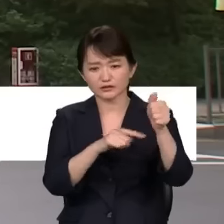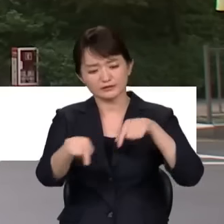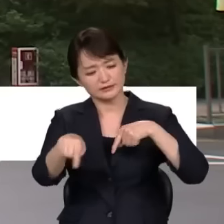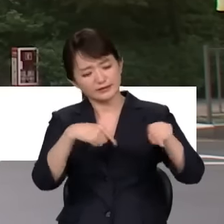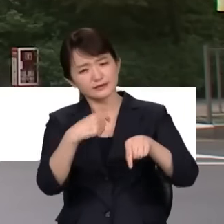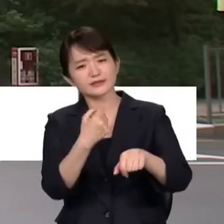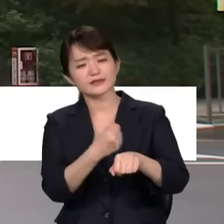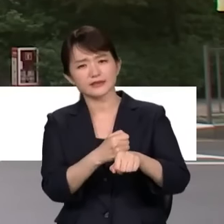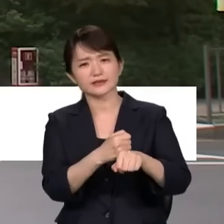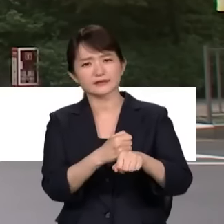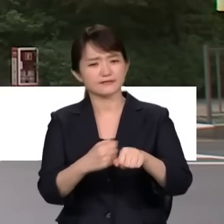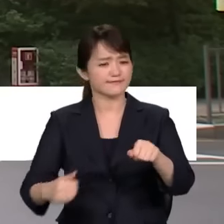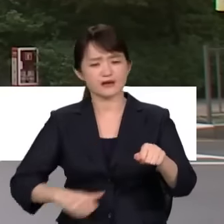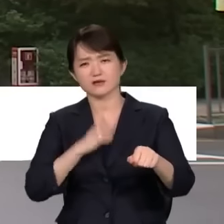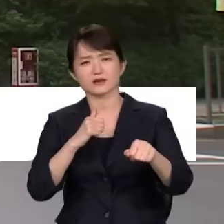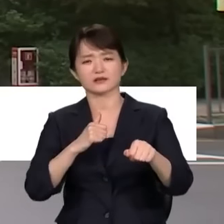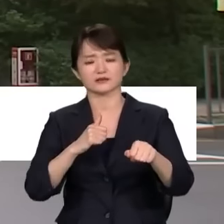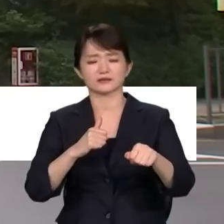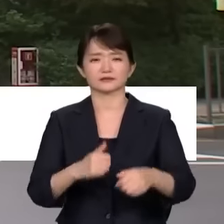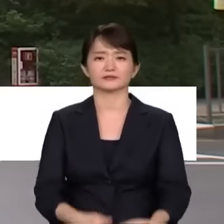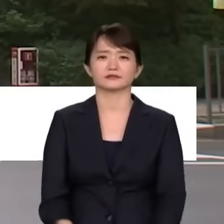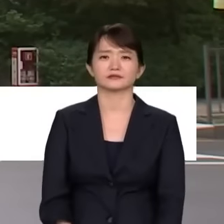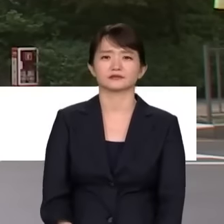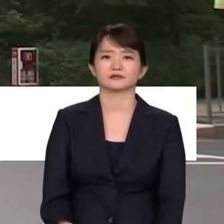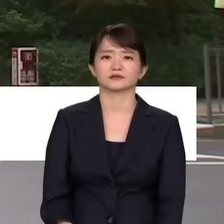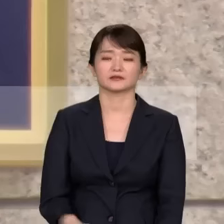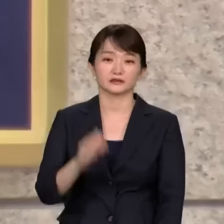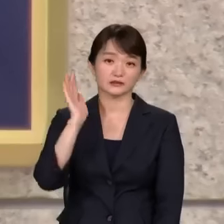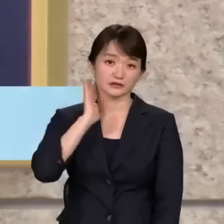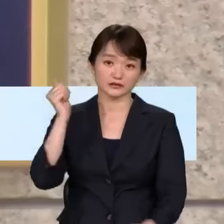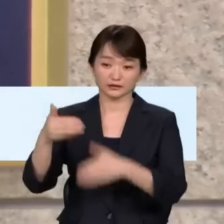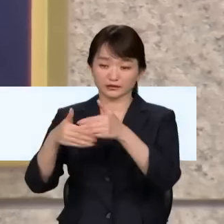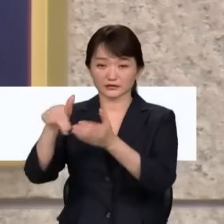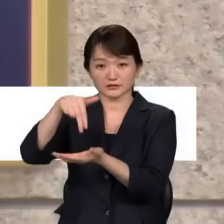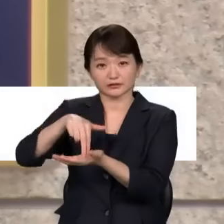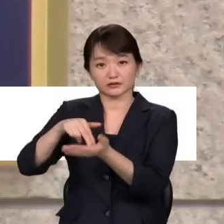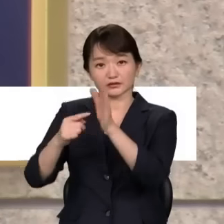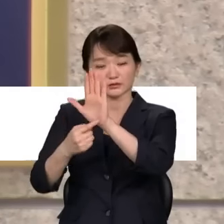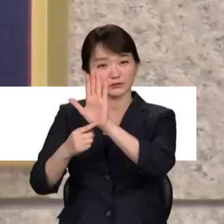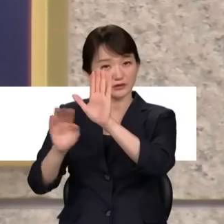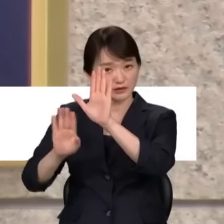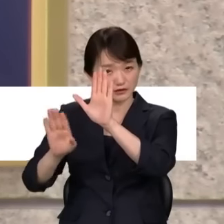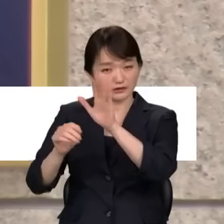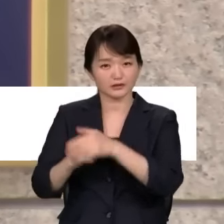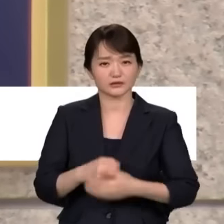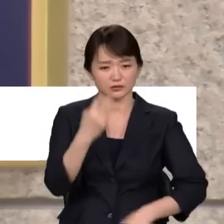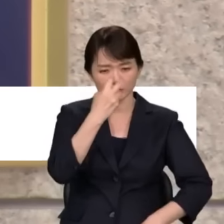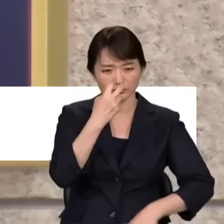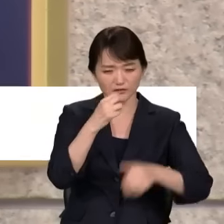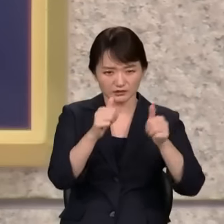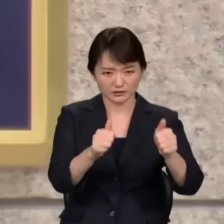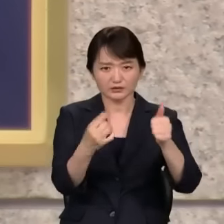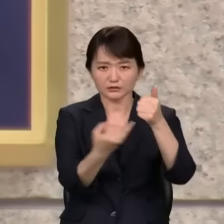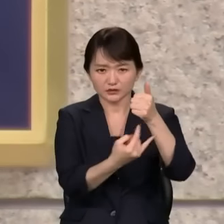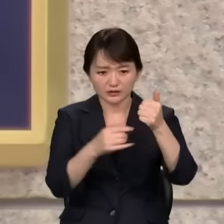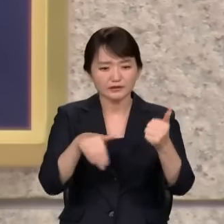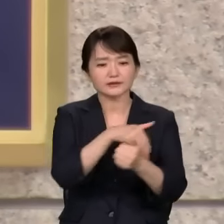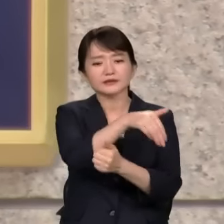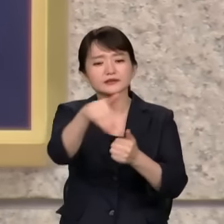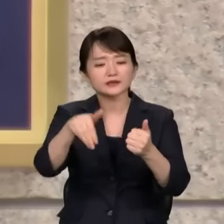하려고 한다는 등의 격한 반응이 나왔습니다. 당장 대통령실이 입장 표명을 자제한 채 수사심의 논의 과정을